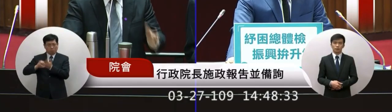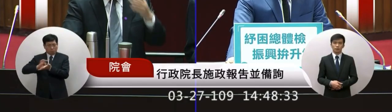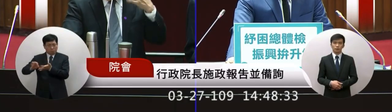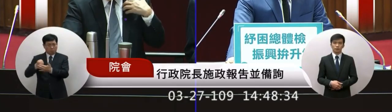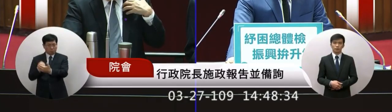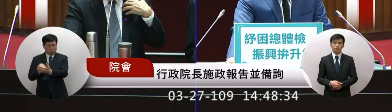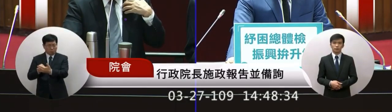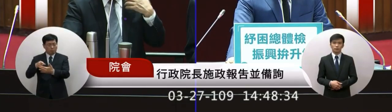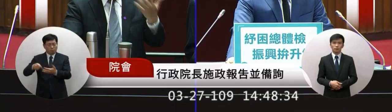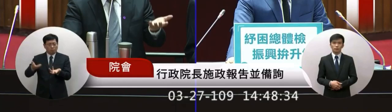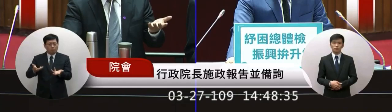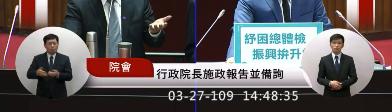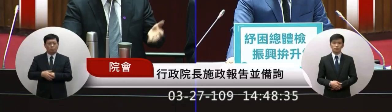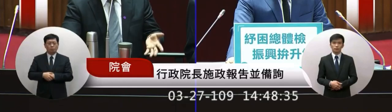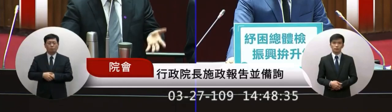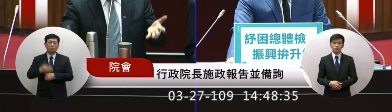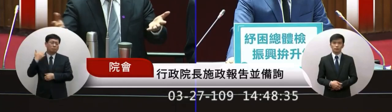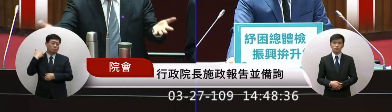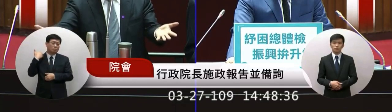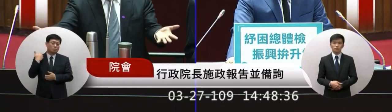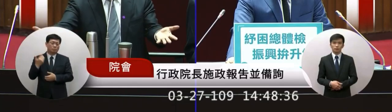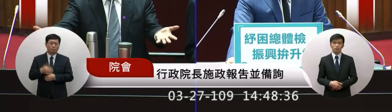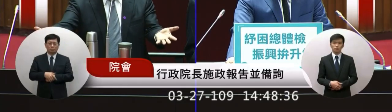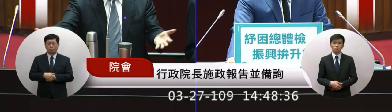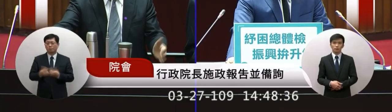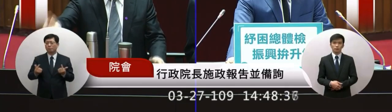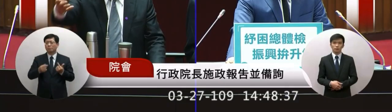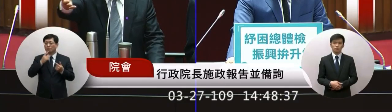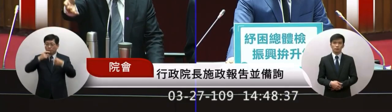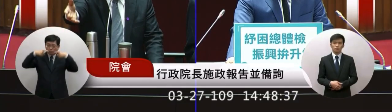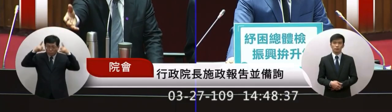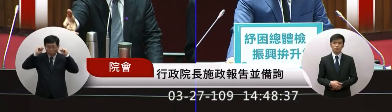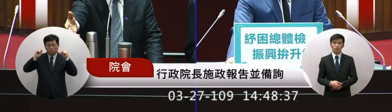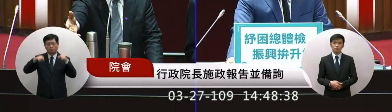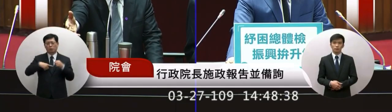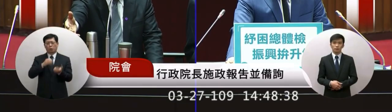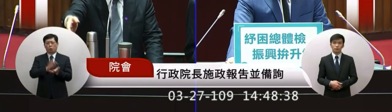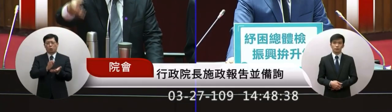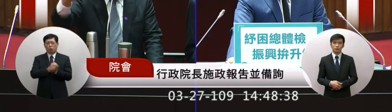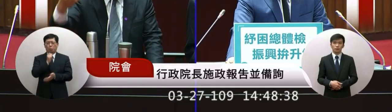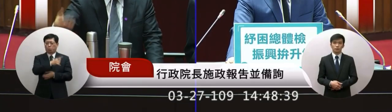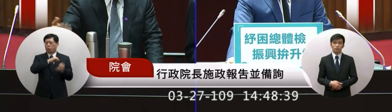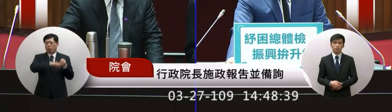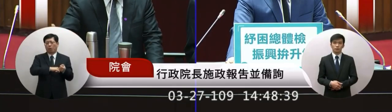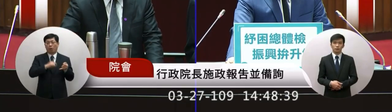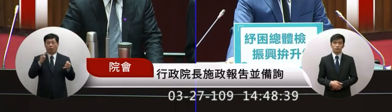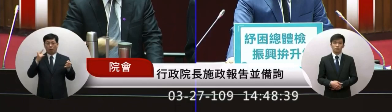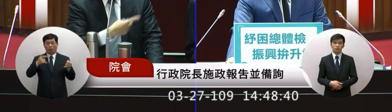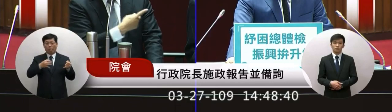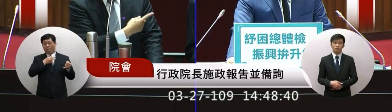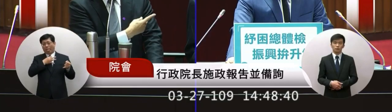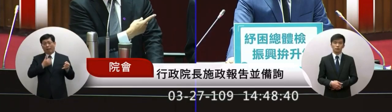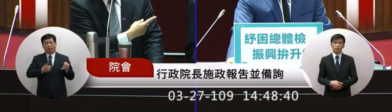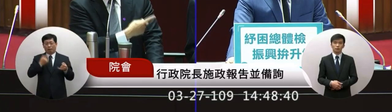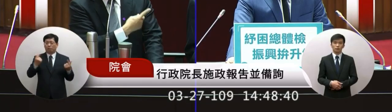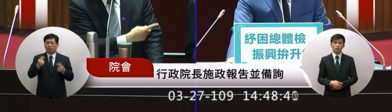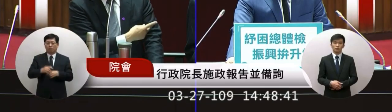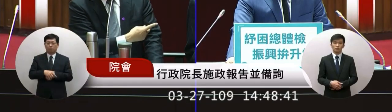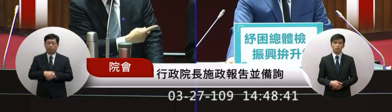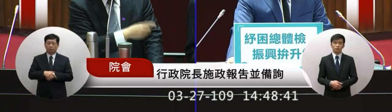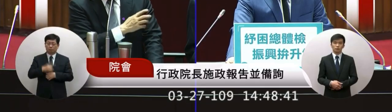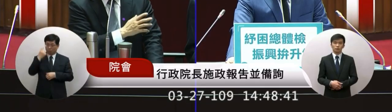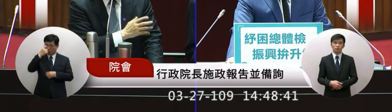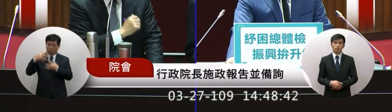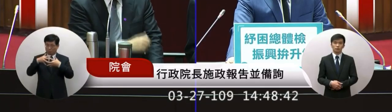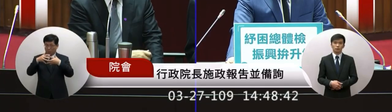种思维，以前比如口罩就往便宜的地方，等到真正需要，像现在欧